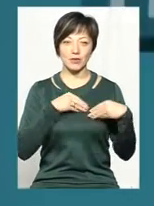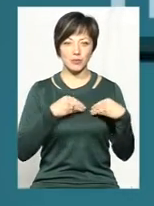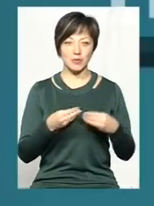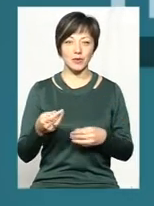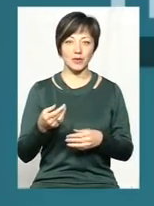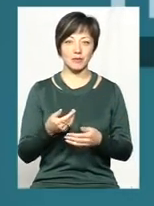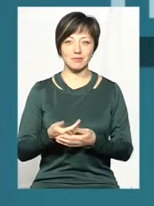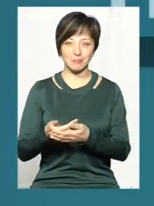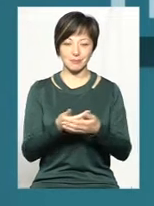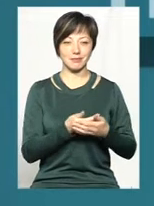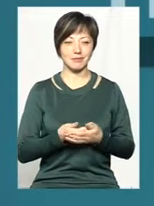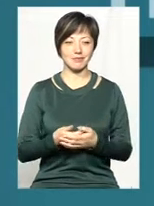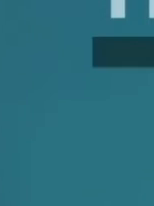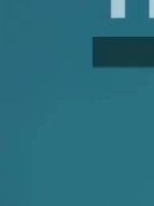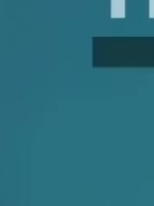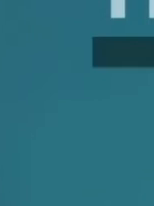беремо.